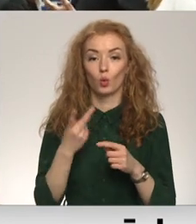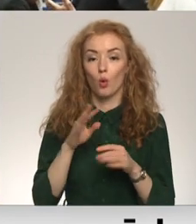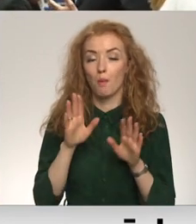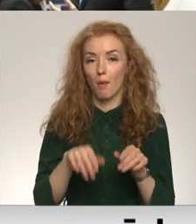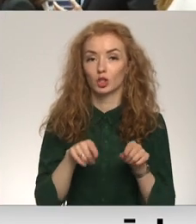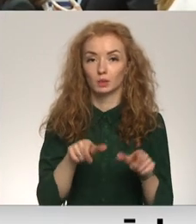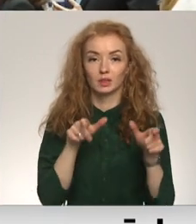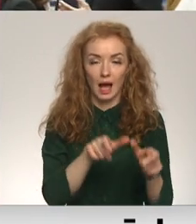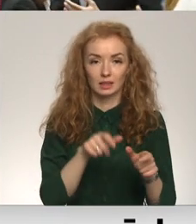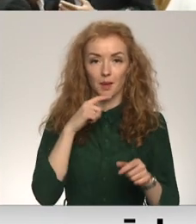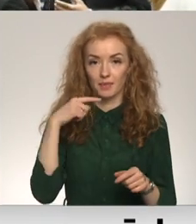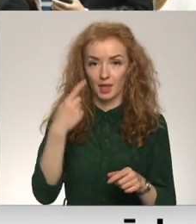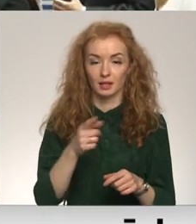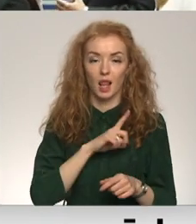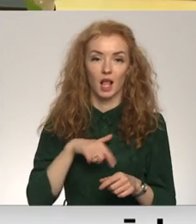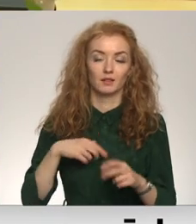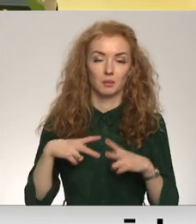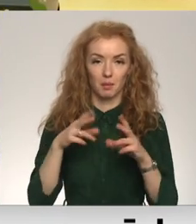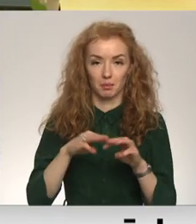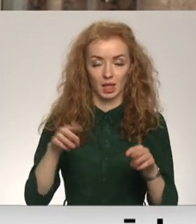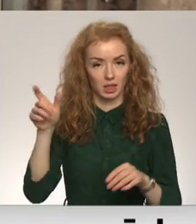sankcijām šodien teica Latvijas premjers. Lūdzu video.